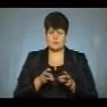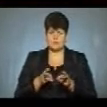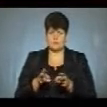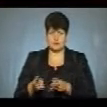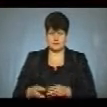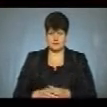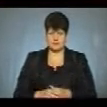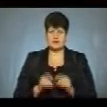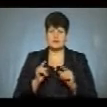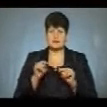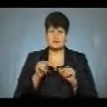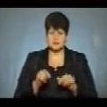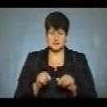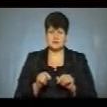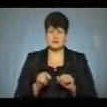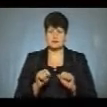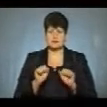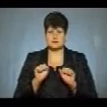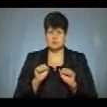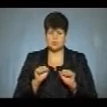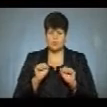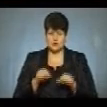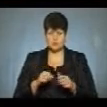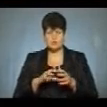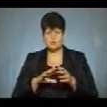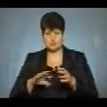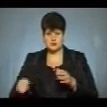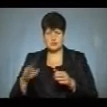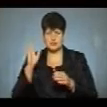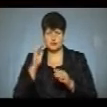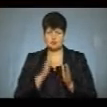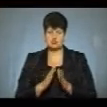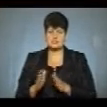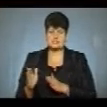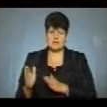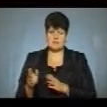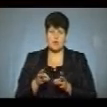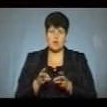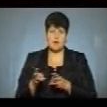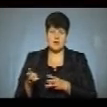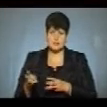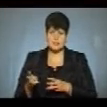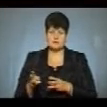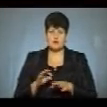в такий спосіб ми можемо спустити воду з системи опалення,